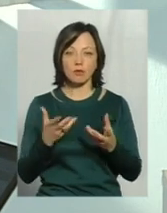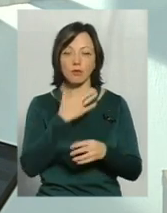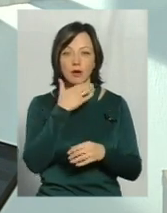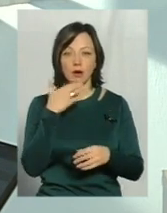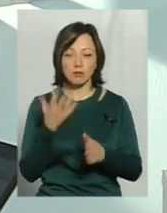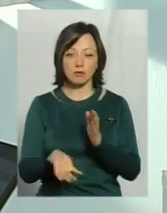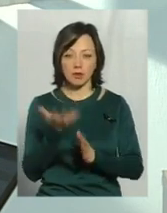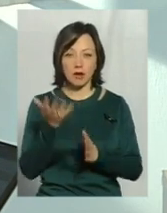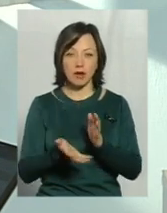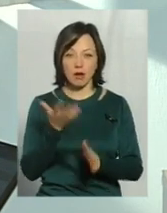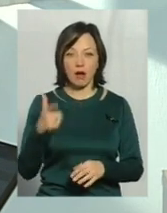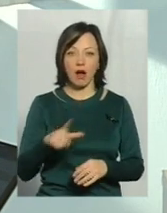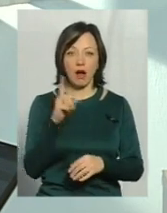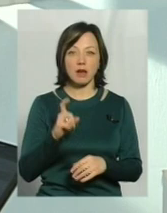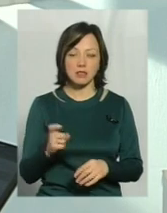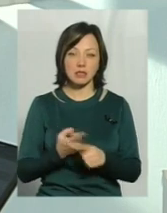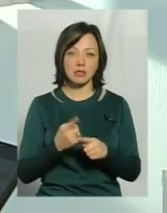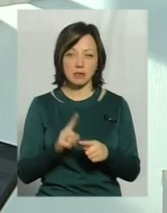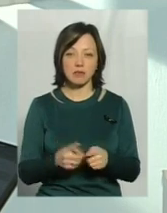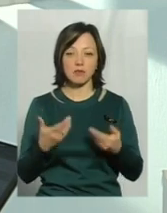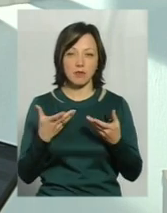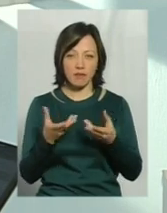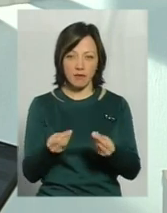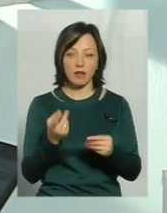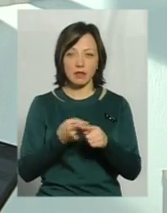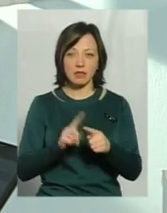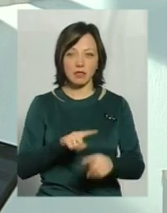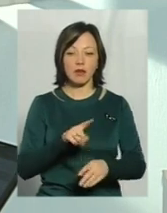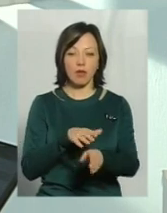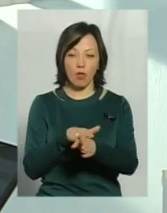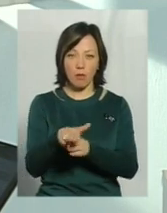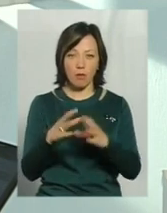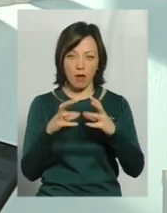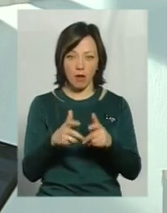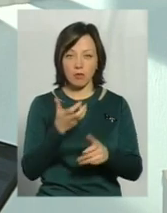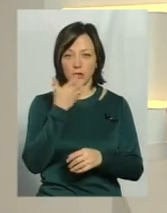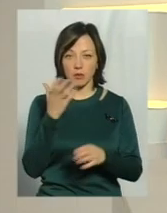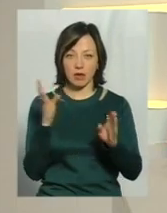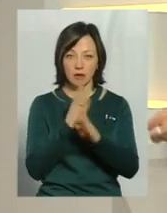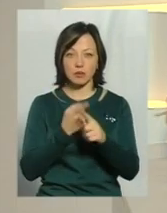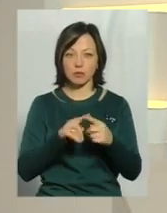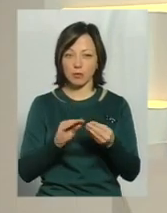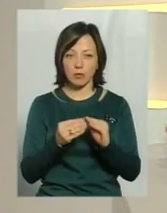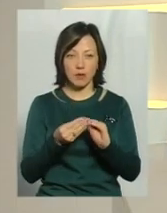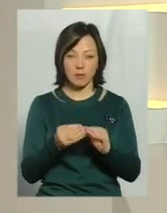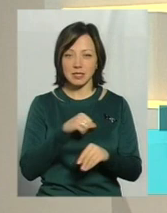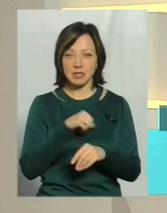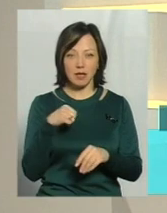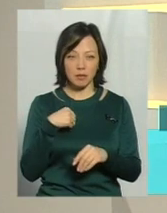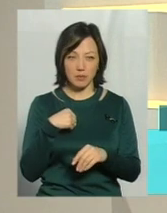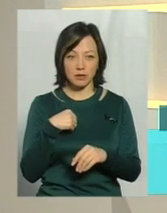багато викидають парникових газів. Якраз вони і впливають на це глобальне потепління, на клімат і все. Тобто цю проблему ми таки самі